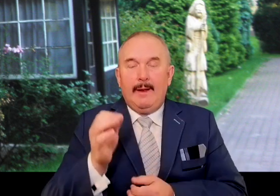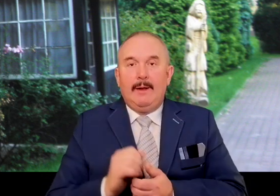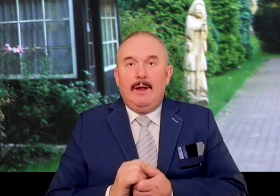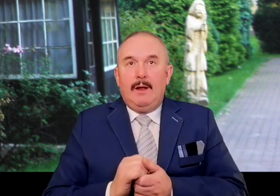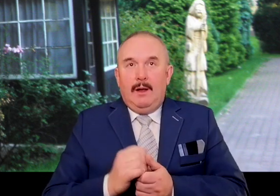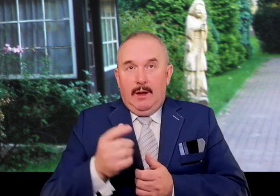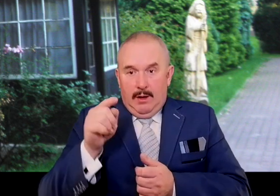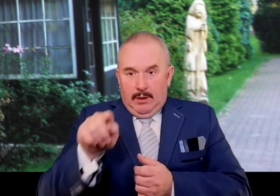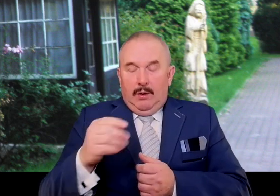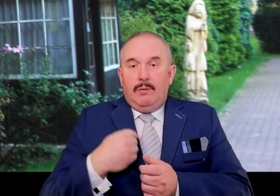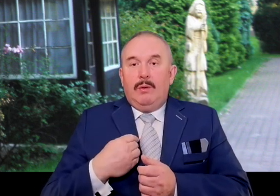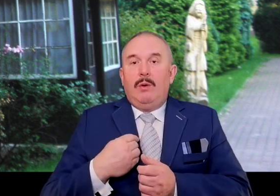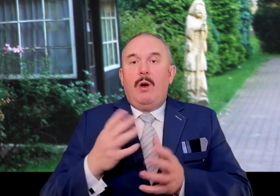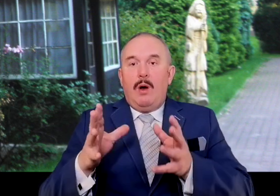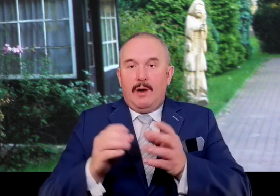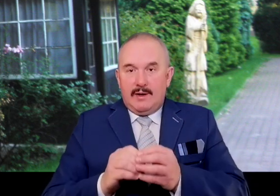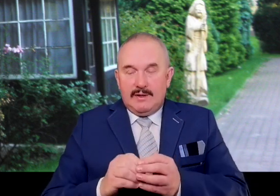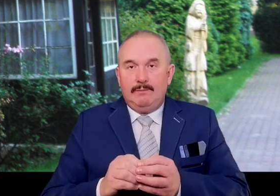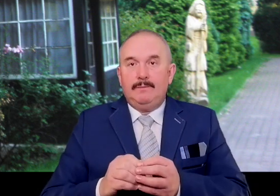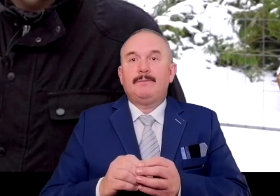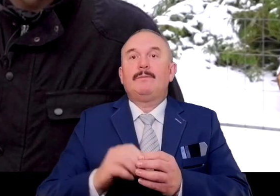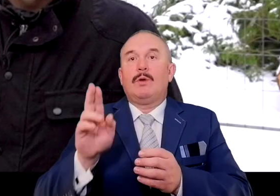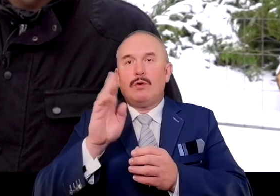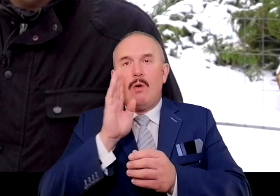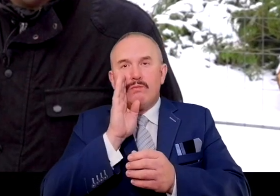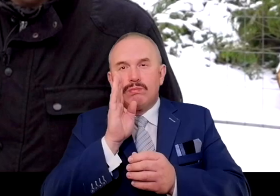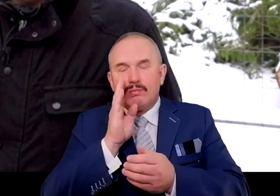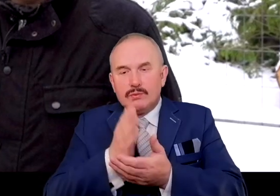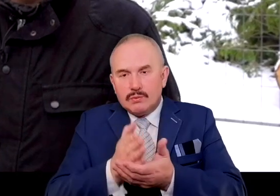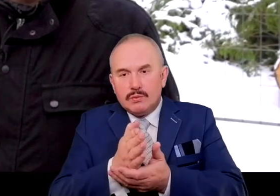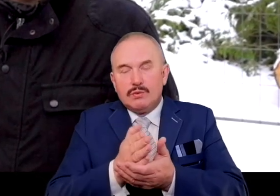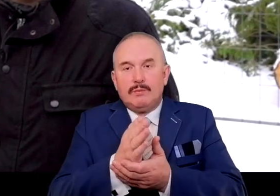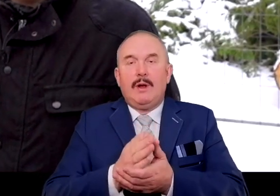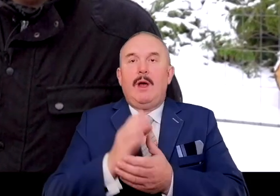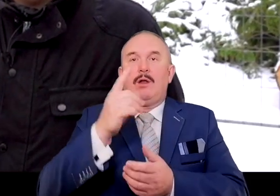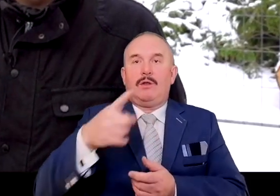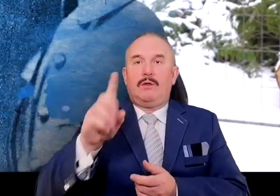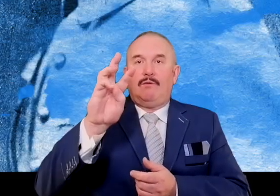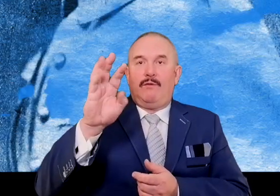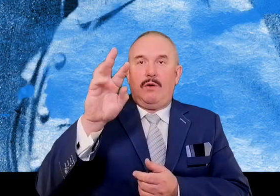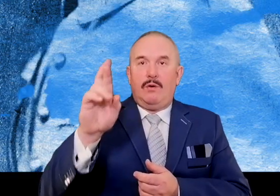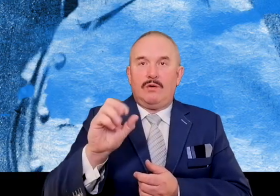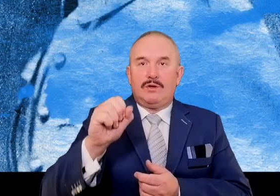wypoczywał, wspomagając wypoczynek generała, adiutant generała, pan Józef Dworzański.